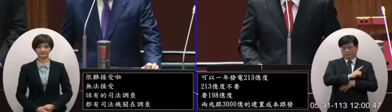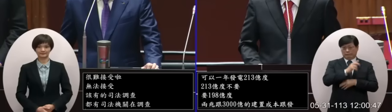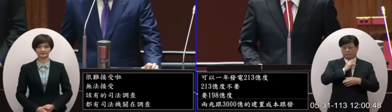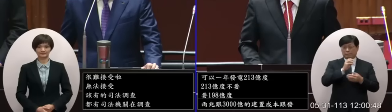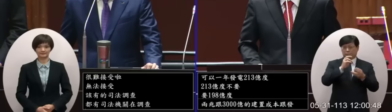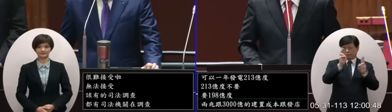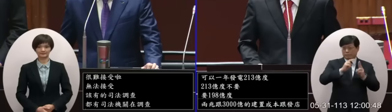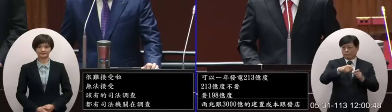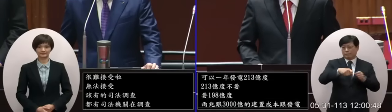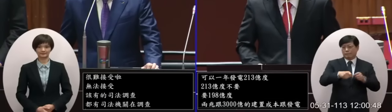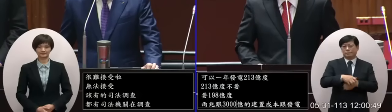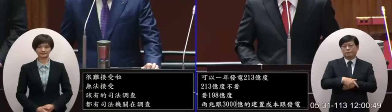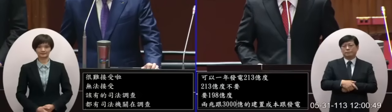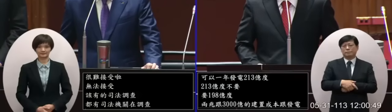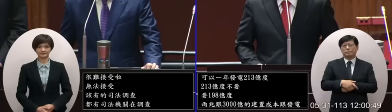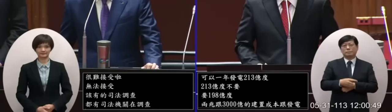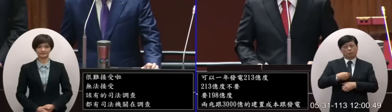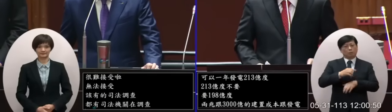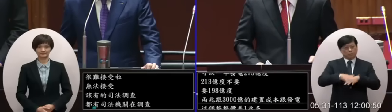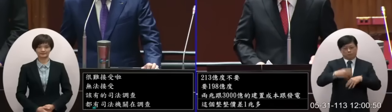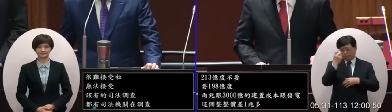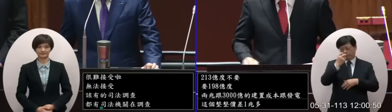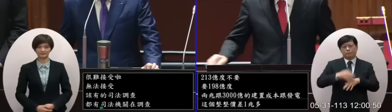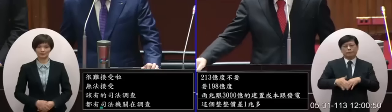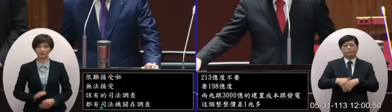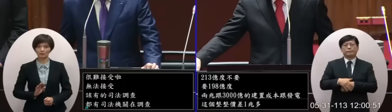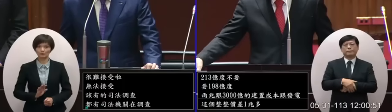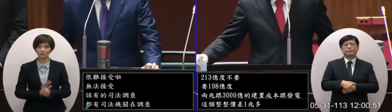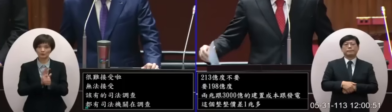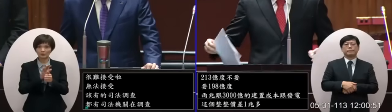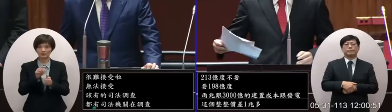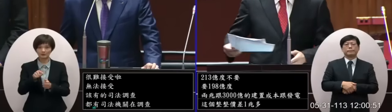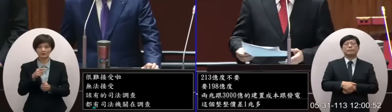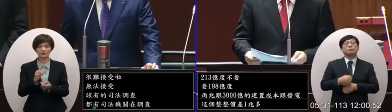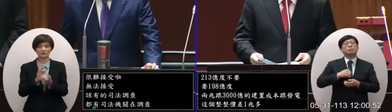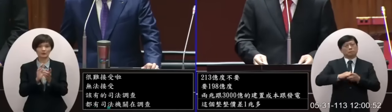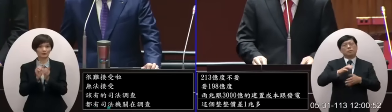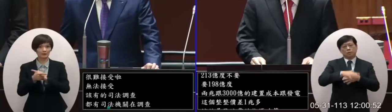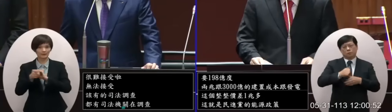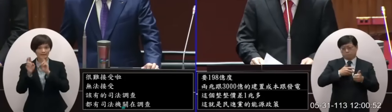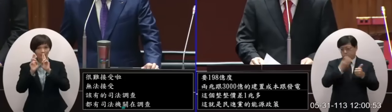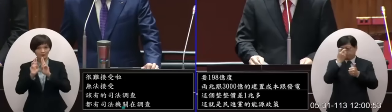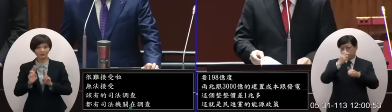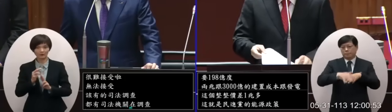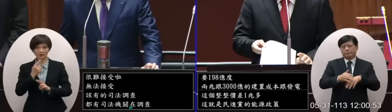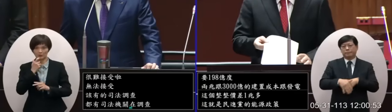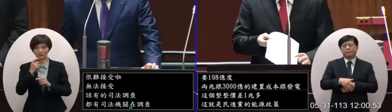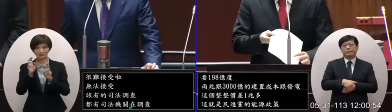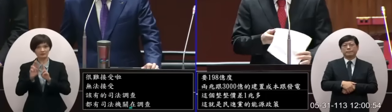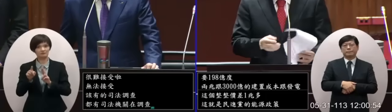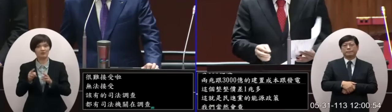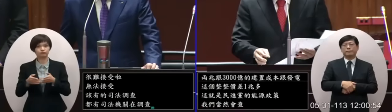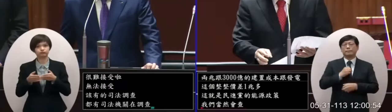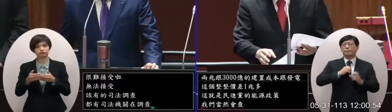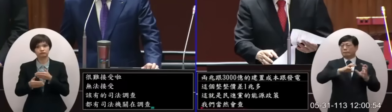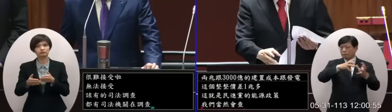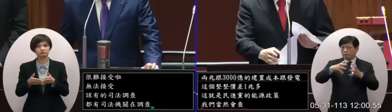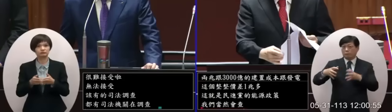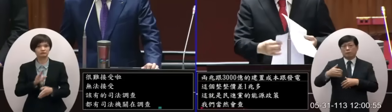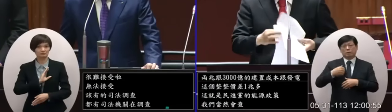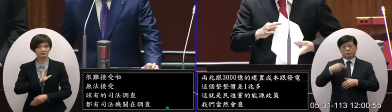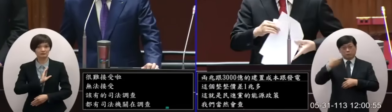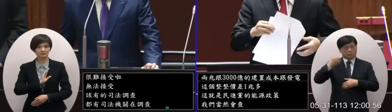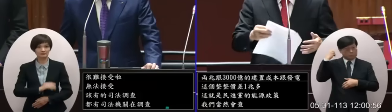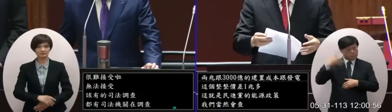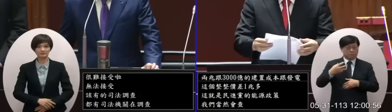源政策。我们当然会 推动能源转型必要的过程。 我们当然会查，我们当然 核四的问题， 全世界都已经